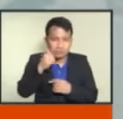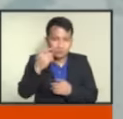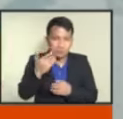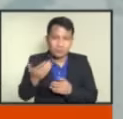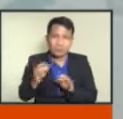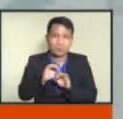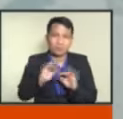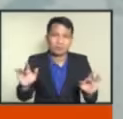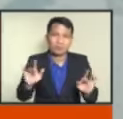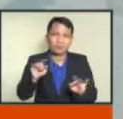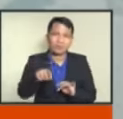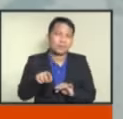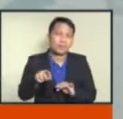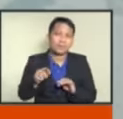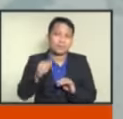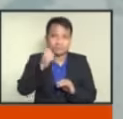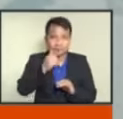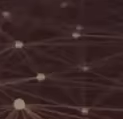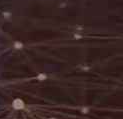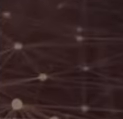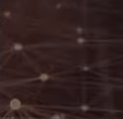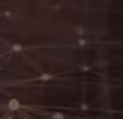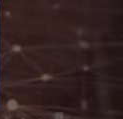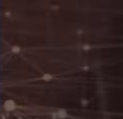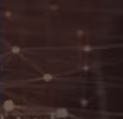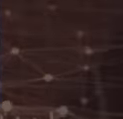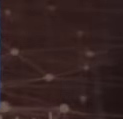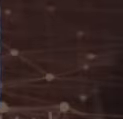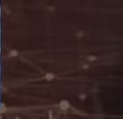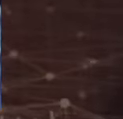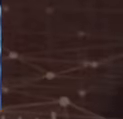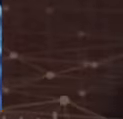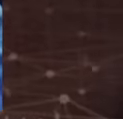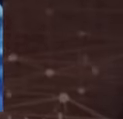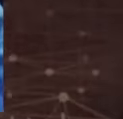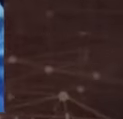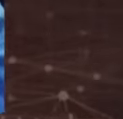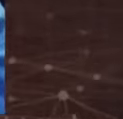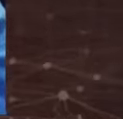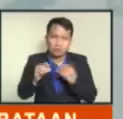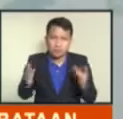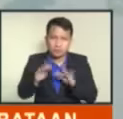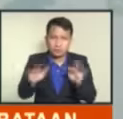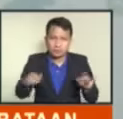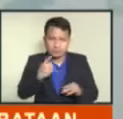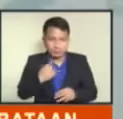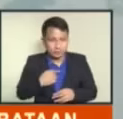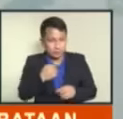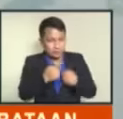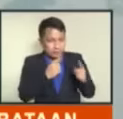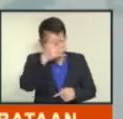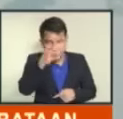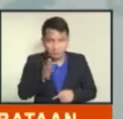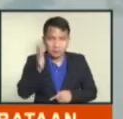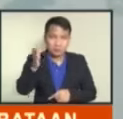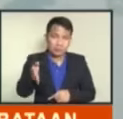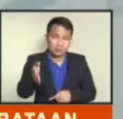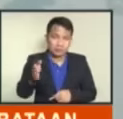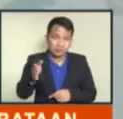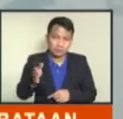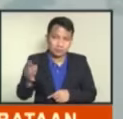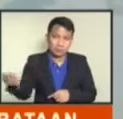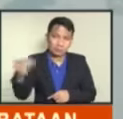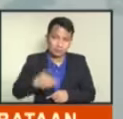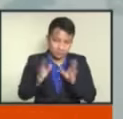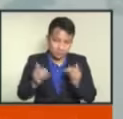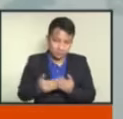na yun, wala po dun yung babae sinasabi na si Miss Amelia Gidap. Ngayon po, sinabihan po namin yung tatay. Yung tatay po ang